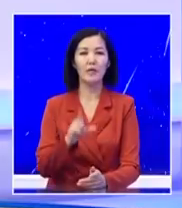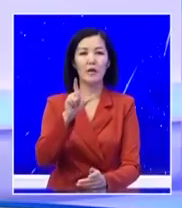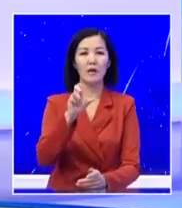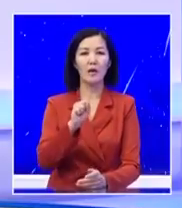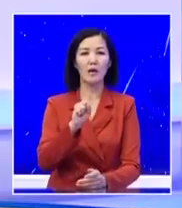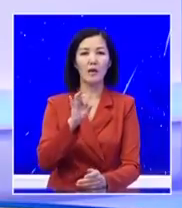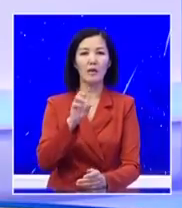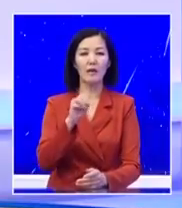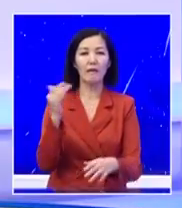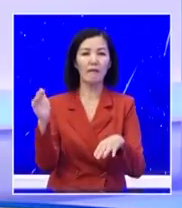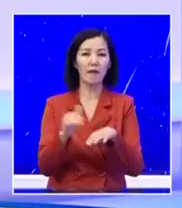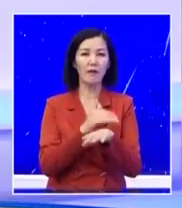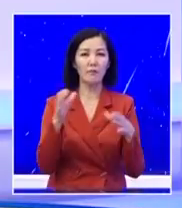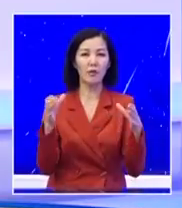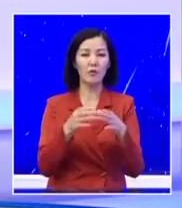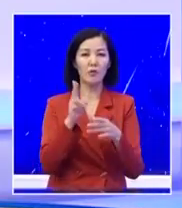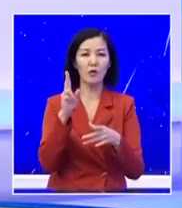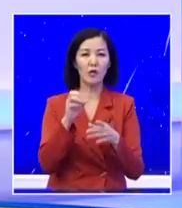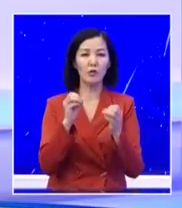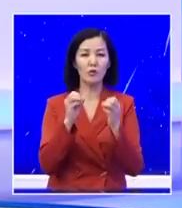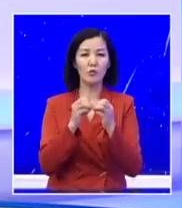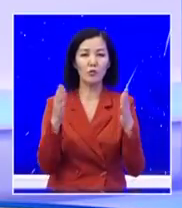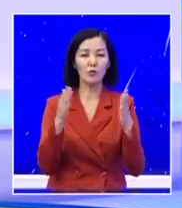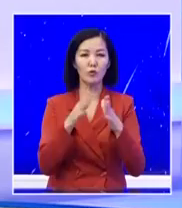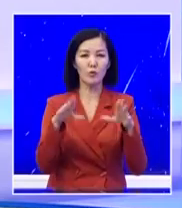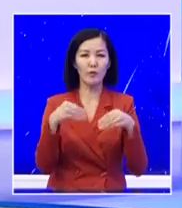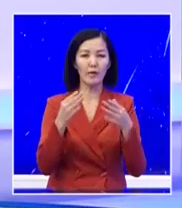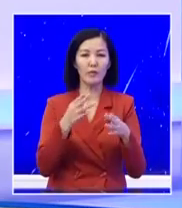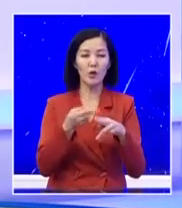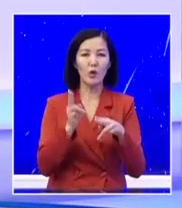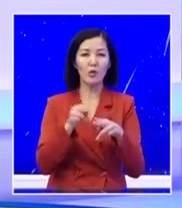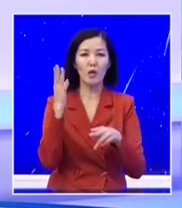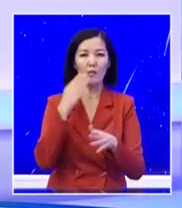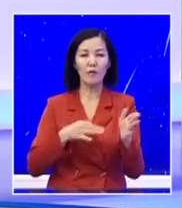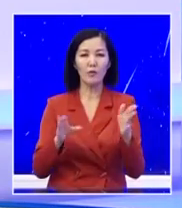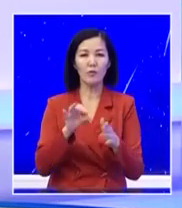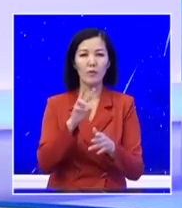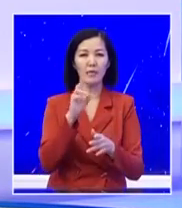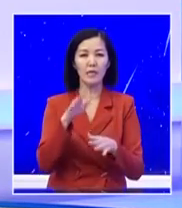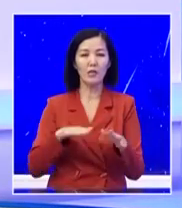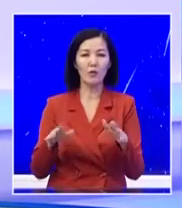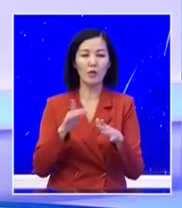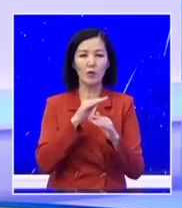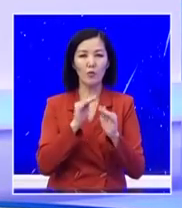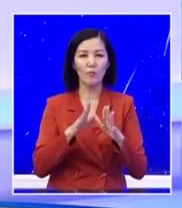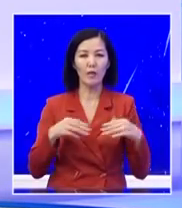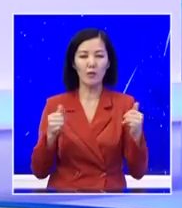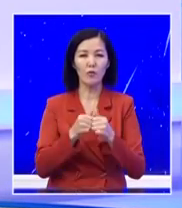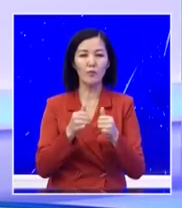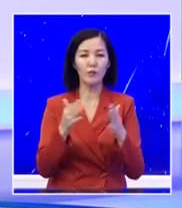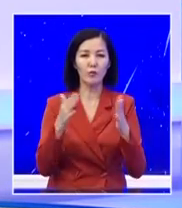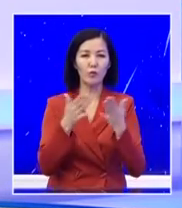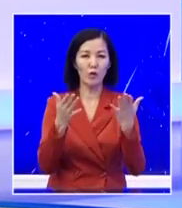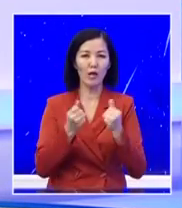Қарекет қайырымдылық қоры 210-шы баспананы сыйға тартты. Осы жолы Алматы облысы Ескелді ауданының көпбалалы отбасы қуанышқа